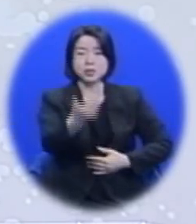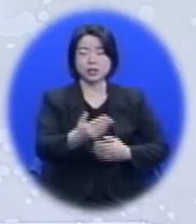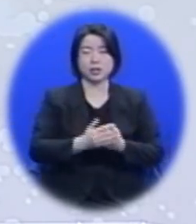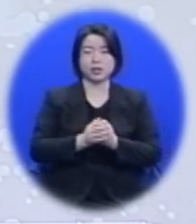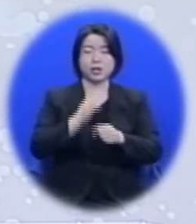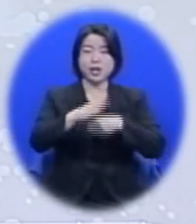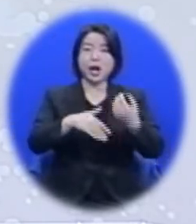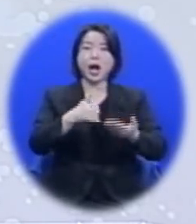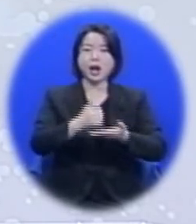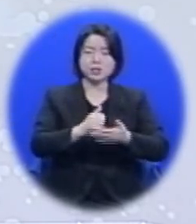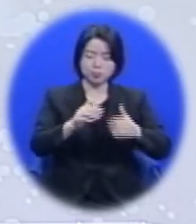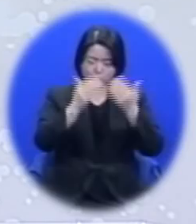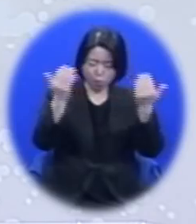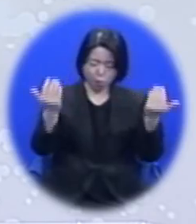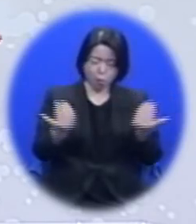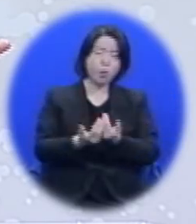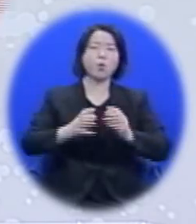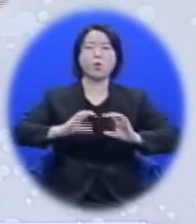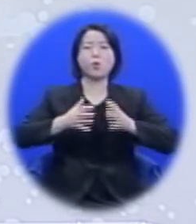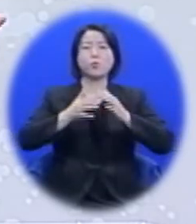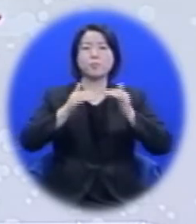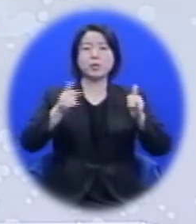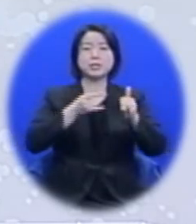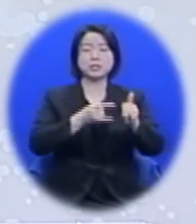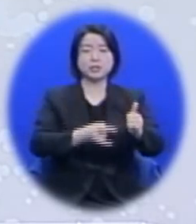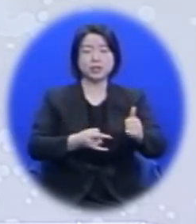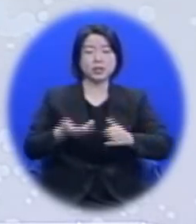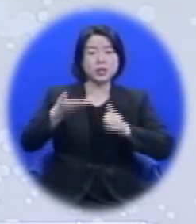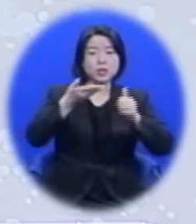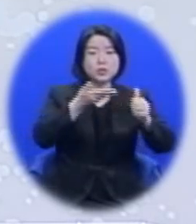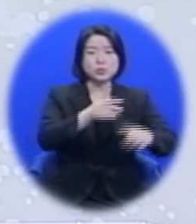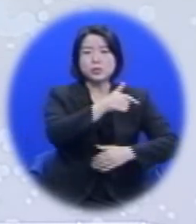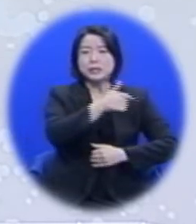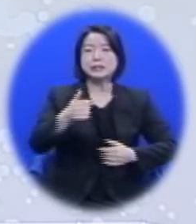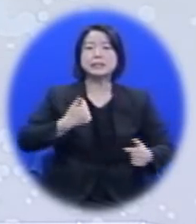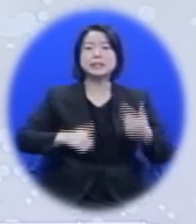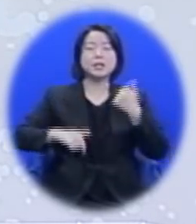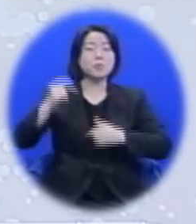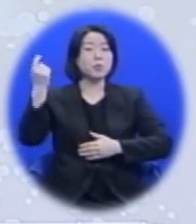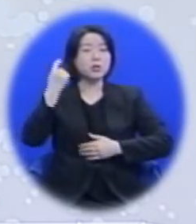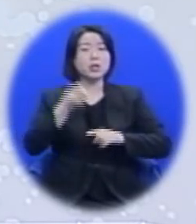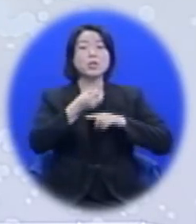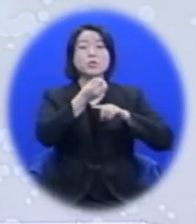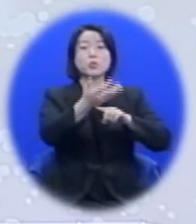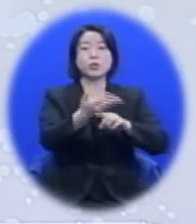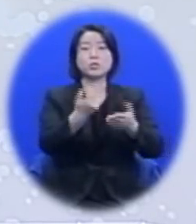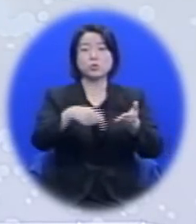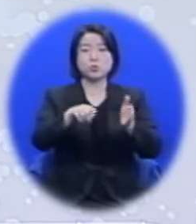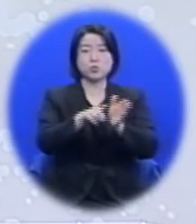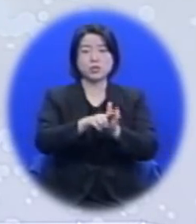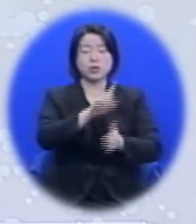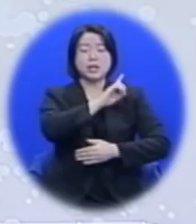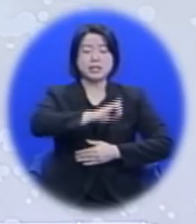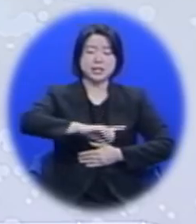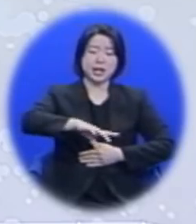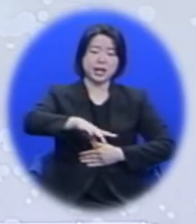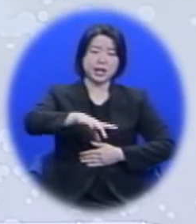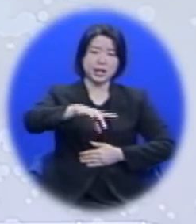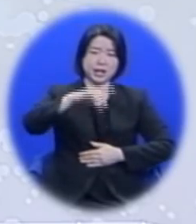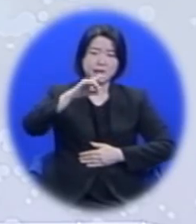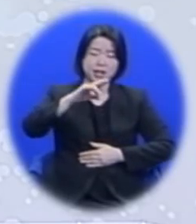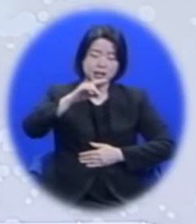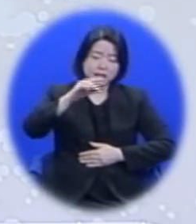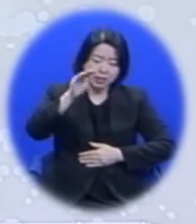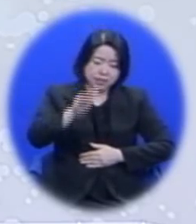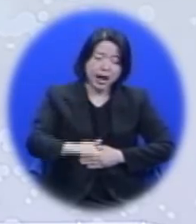하나님은 온 백성에게 미칠 큰 기쁨의 소식을 전해주려고 했기 때문에 가장 낮은 사람, 연약한